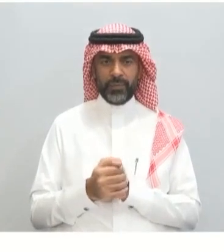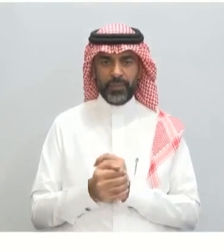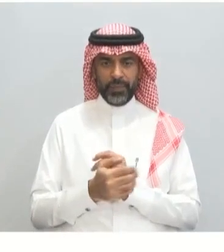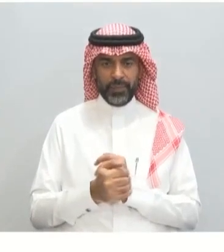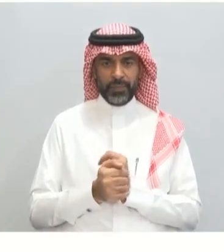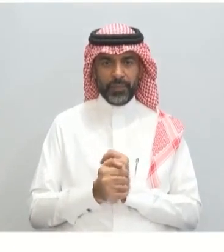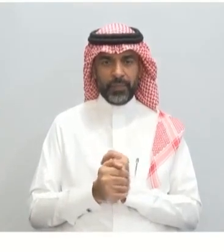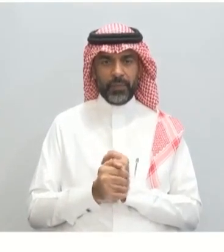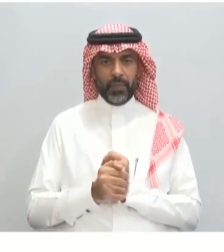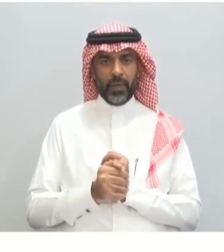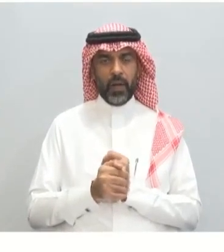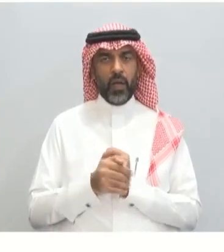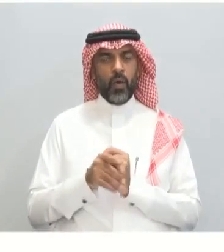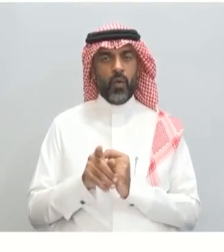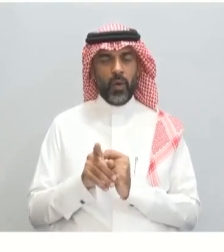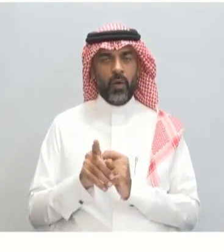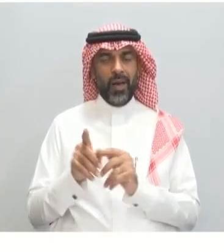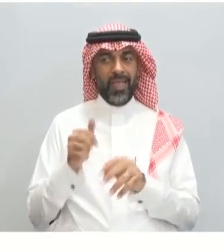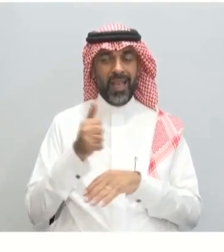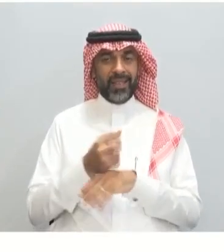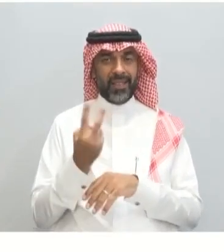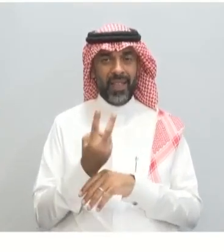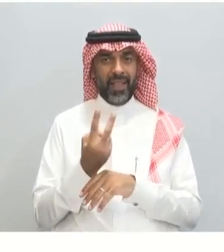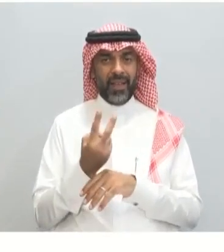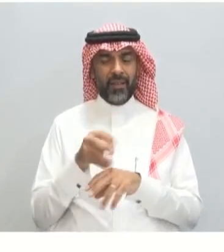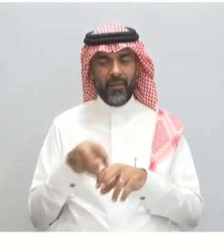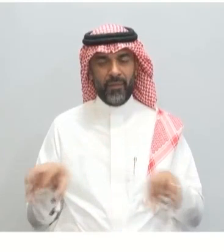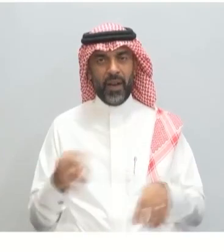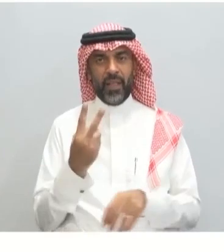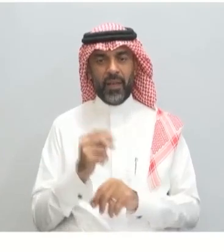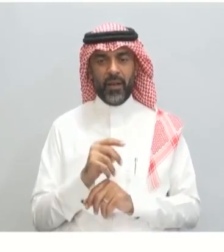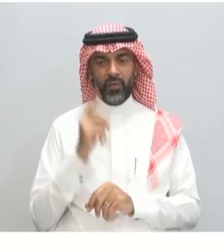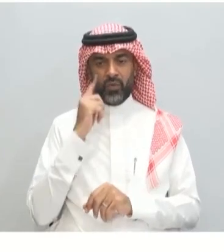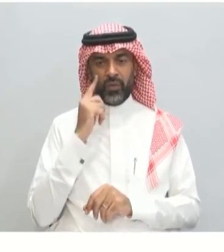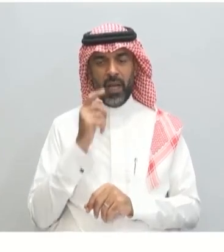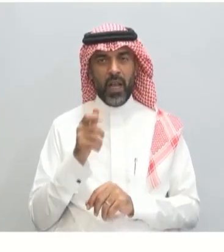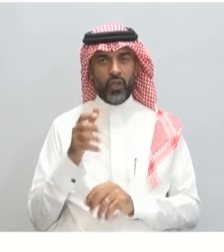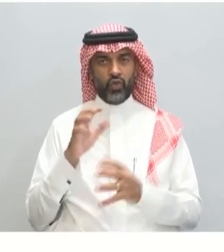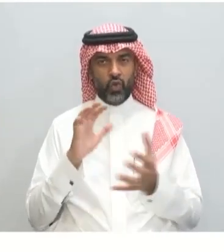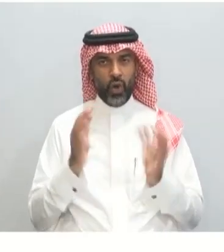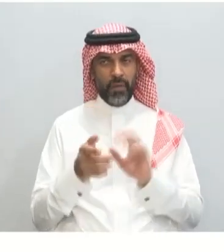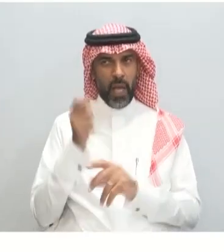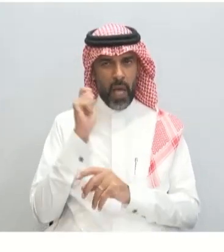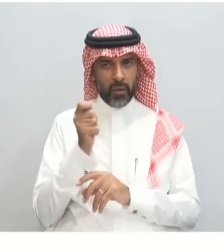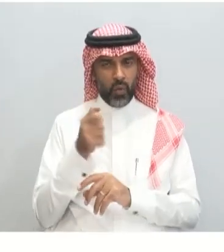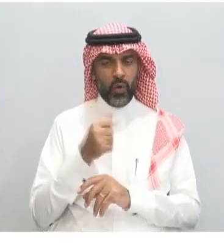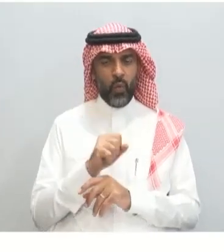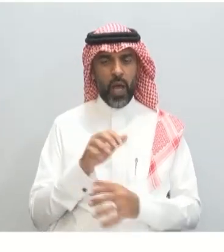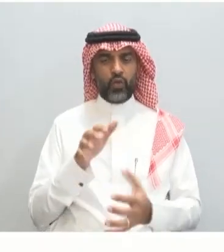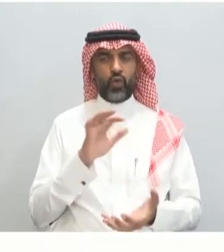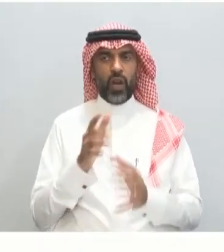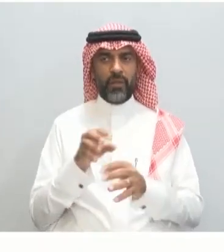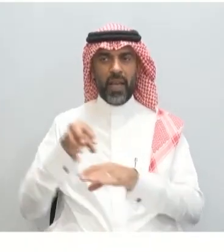الدراسه وينقسم هذا الفرعان الاساسيان الى فرعين ثانويين الجغرافيا الاصوليه والجغرافيا